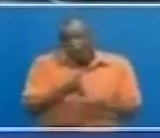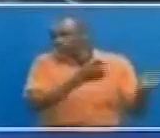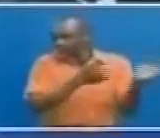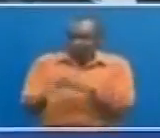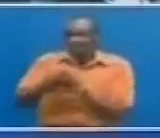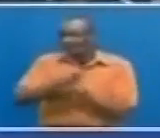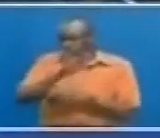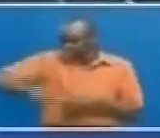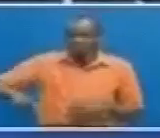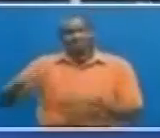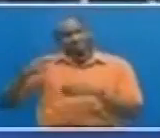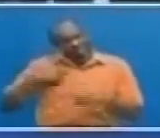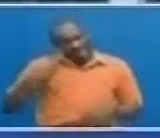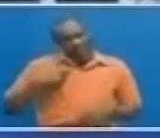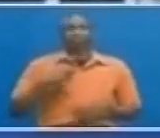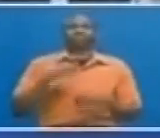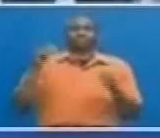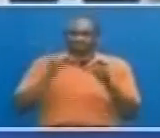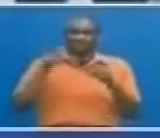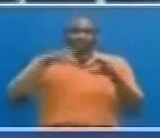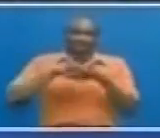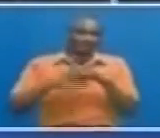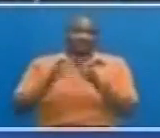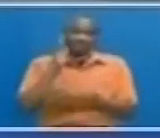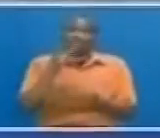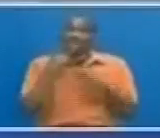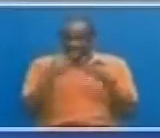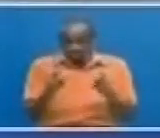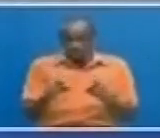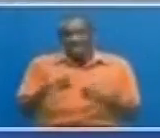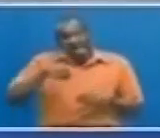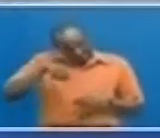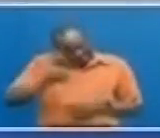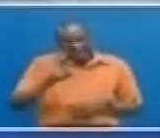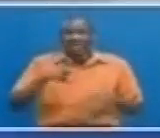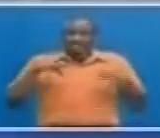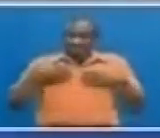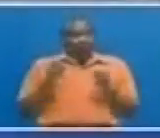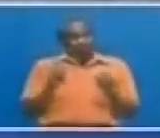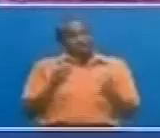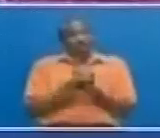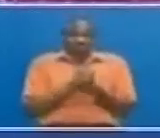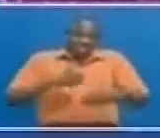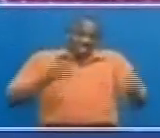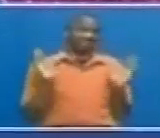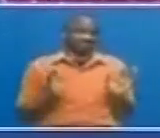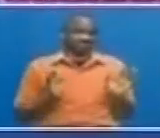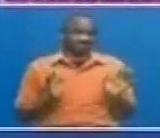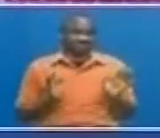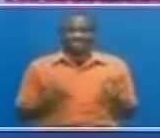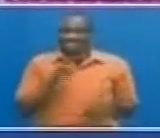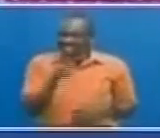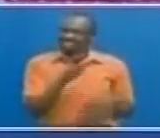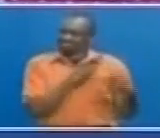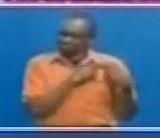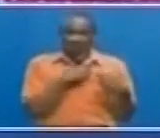kuondolewa baada ya tangazo la waziri Nkaiseri. Grace anasemekana kusalimu amri hapo jana na kuondoka afisini. This role